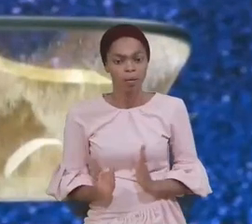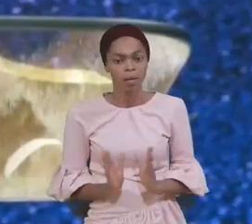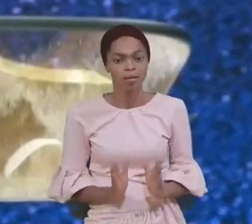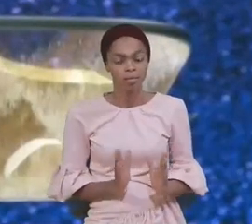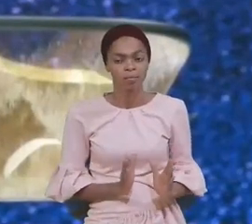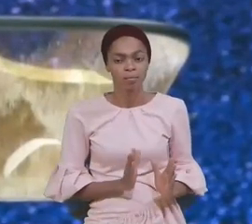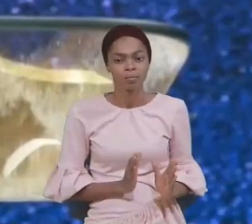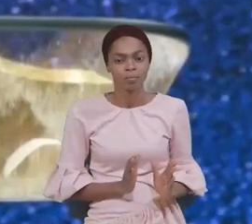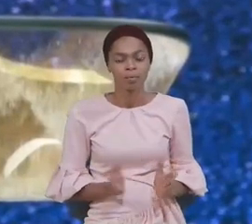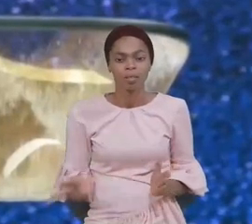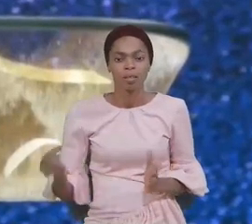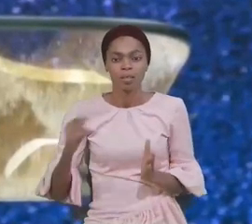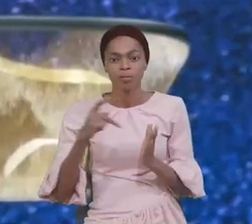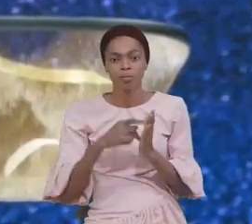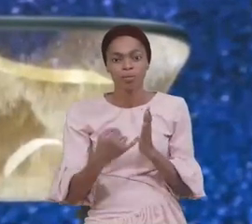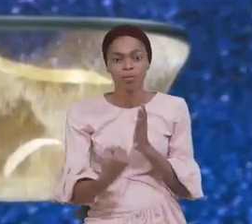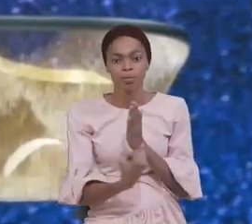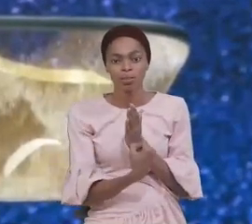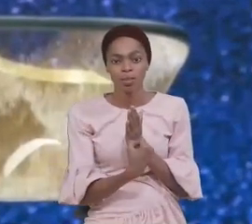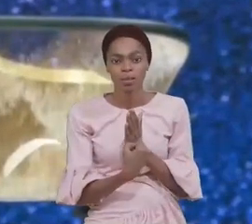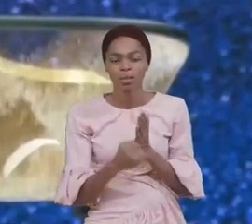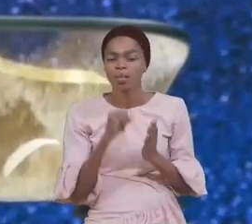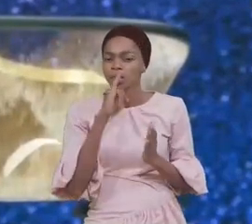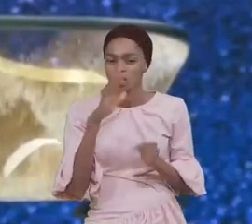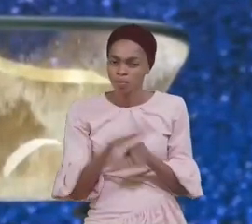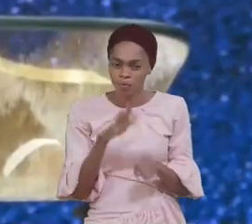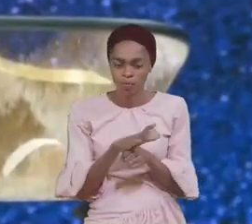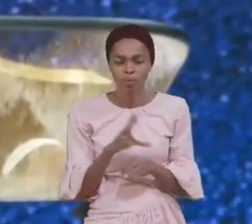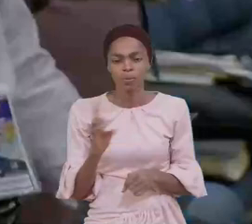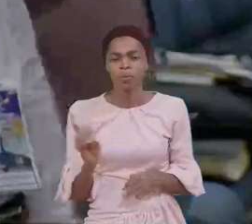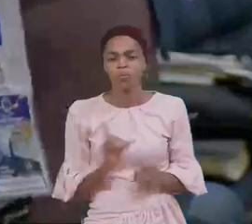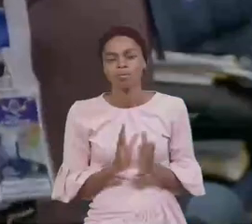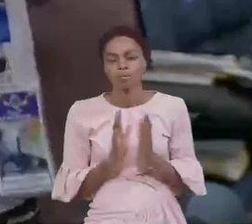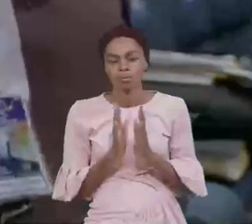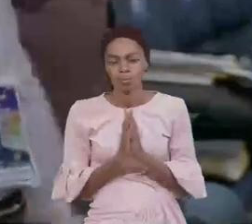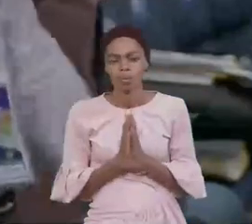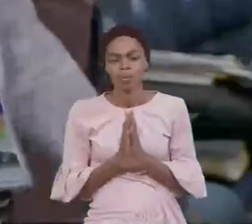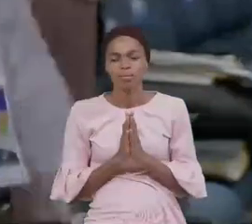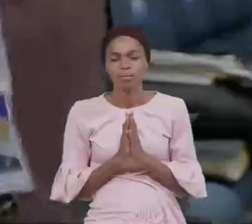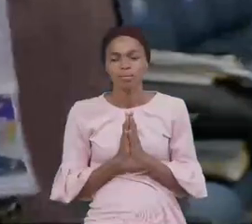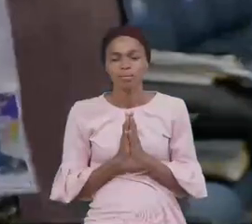le projet soit ou se soit réalisé.